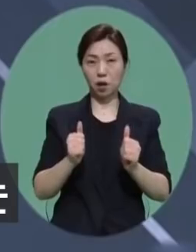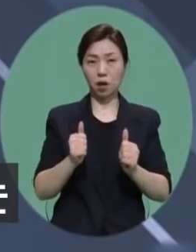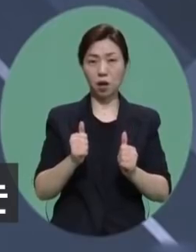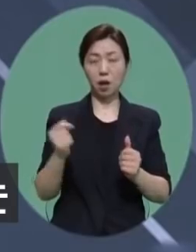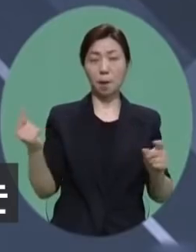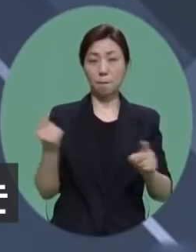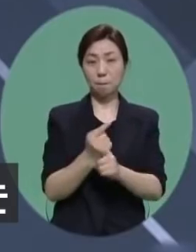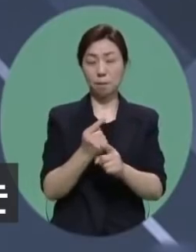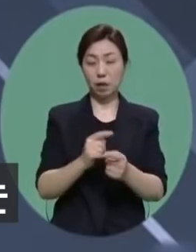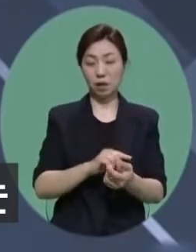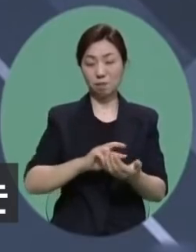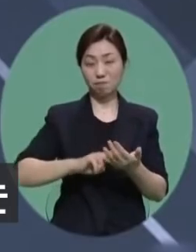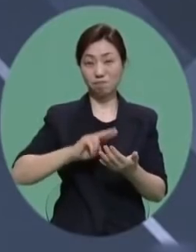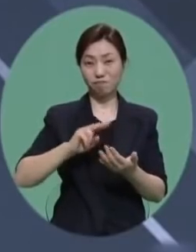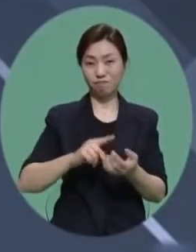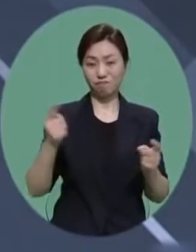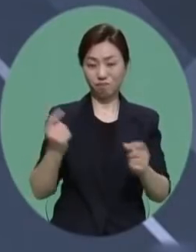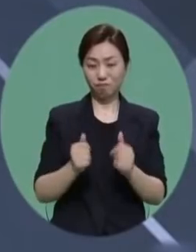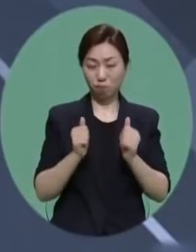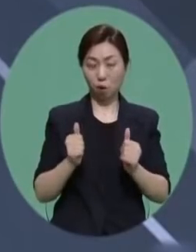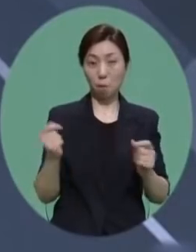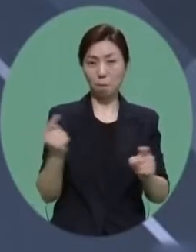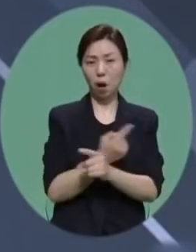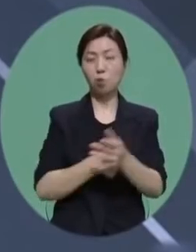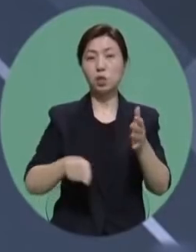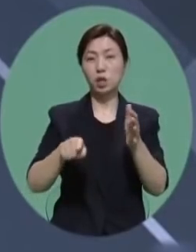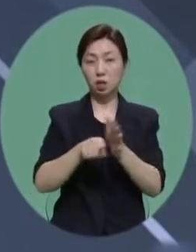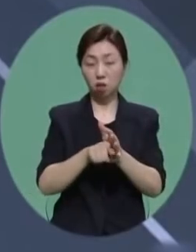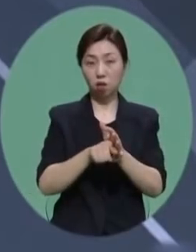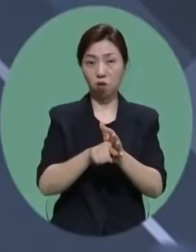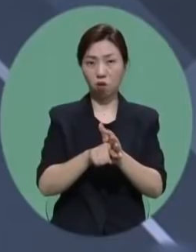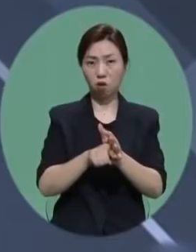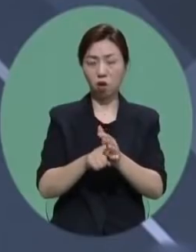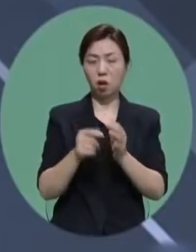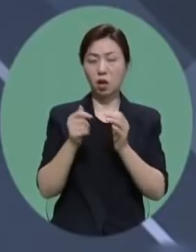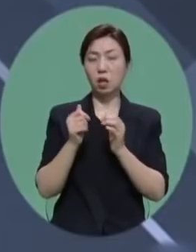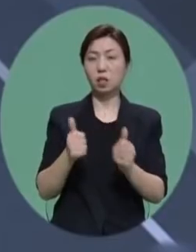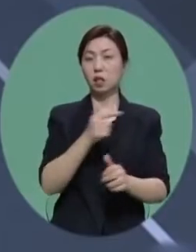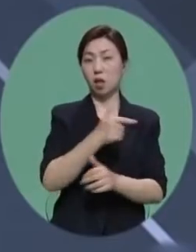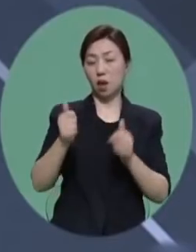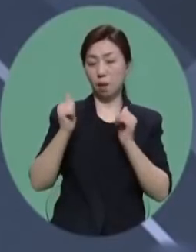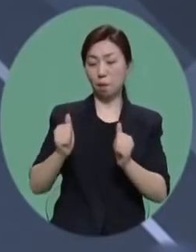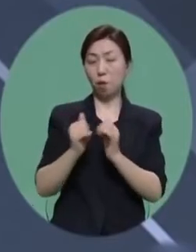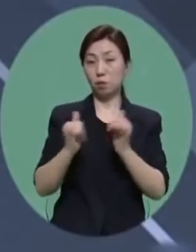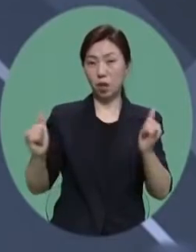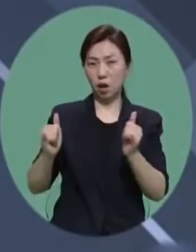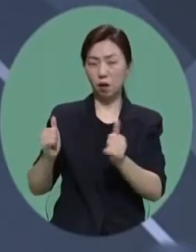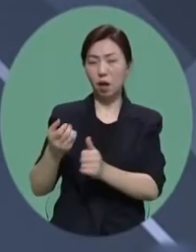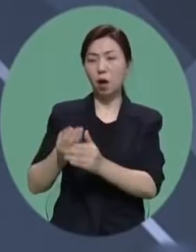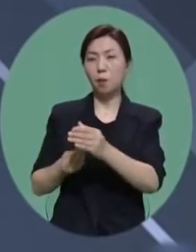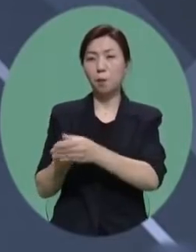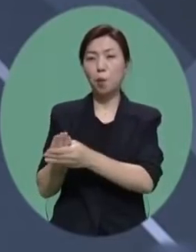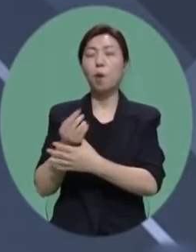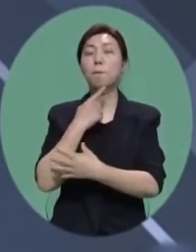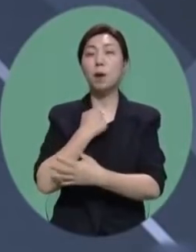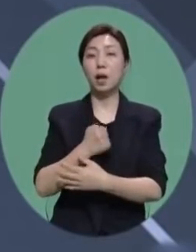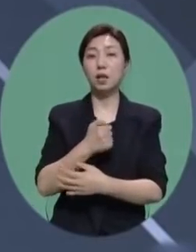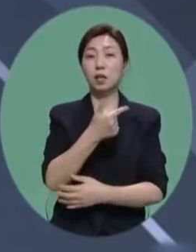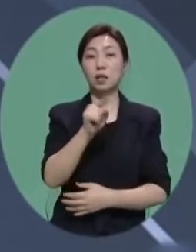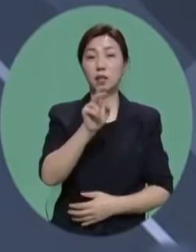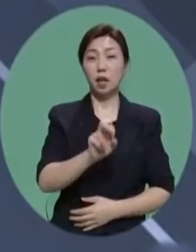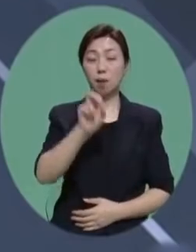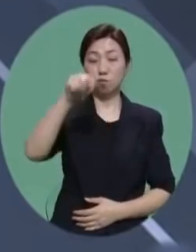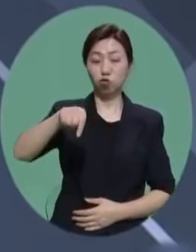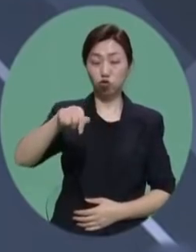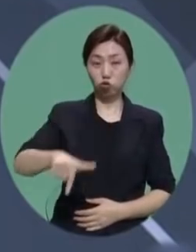대법관에게 재판 로비했다는 남욱의 검찰 진술도 확인이 됐습니다. 자, 국민들은 다 알고